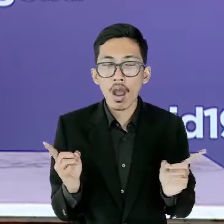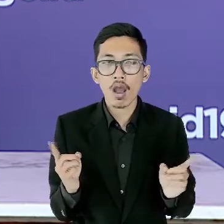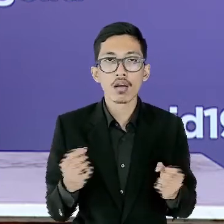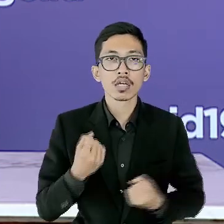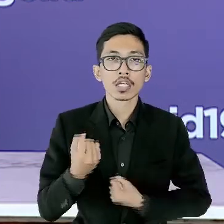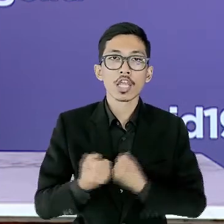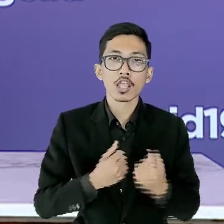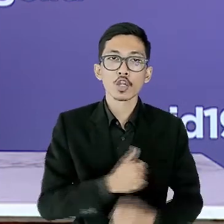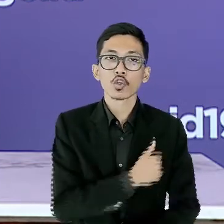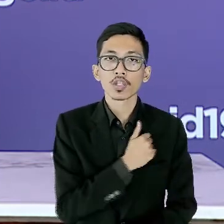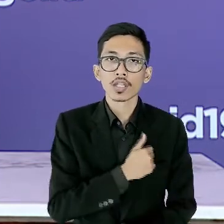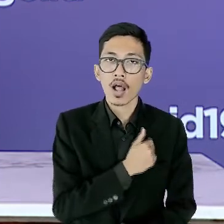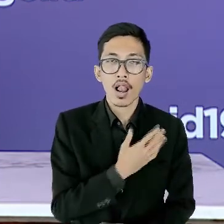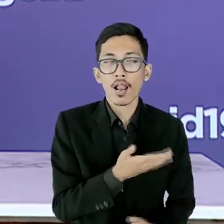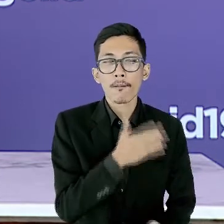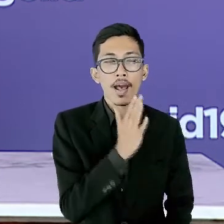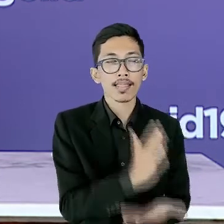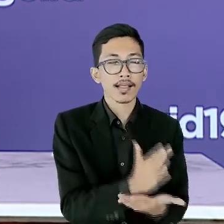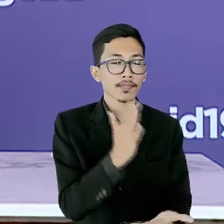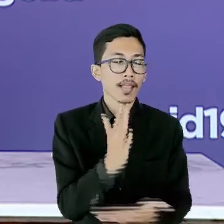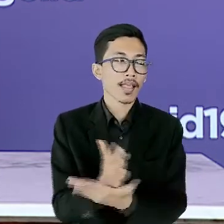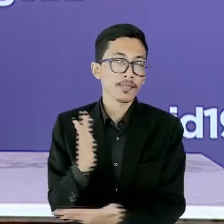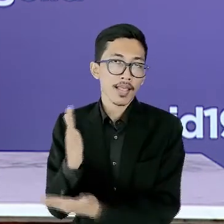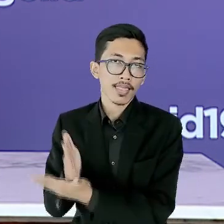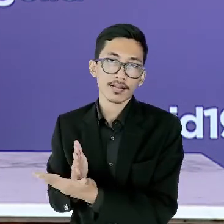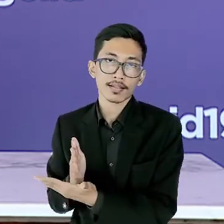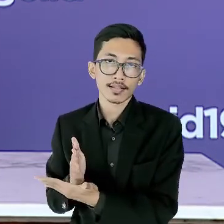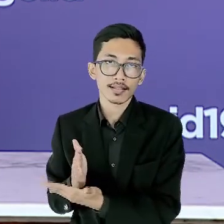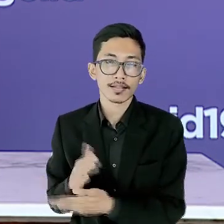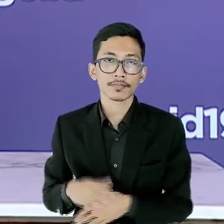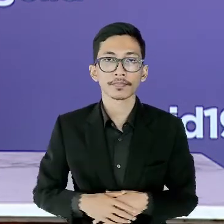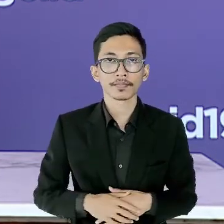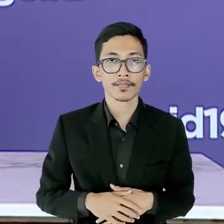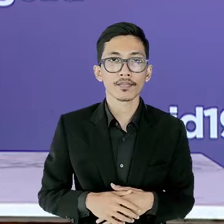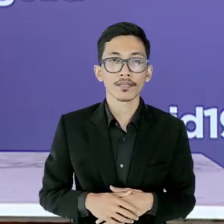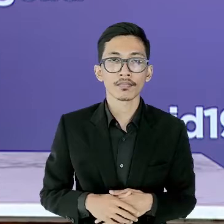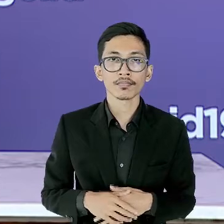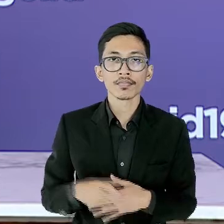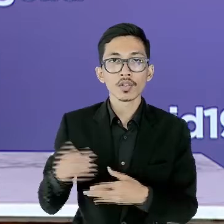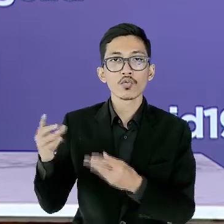dan ekonomi. Pembukaan kegiatan pariwisata,